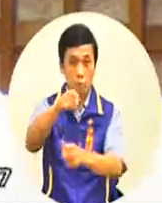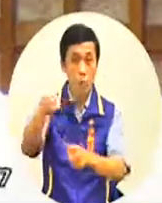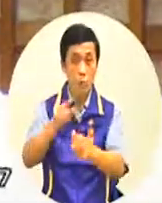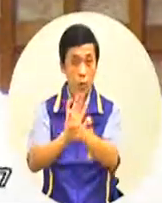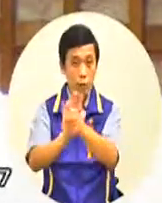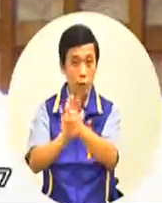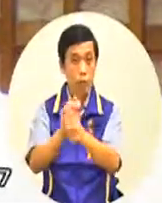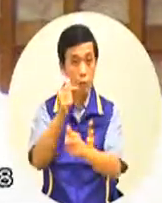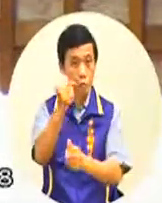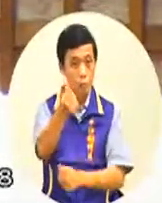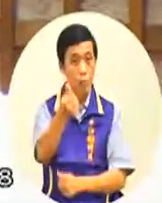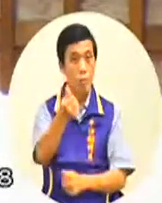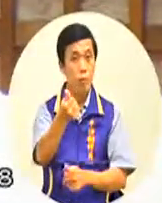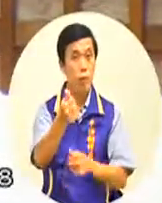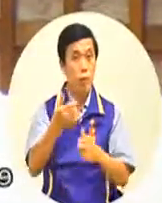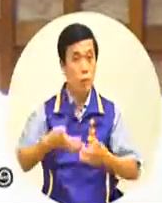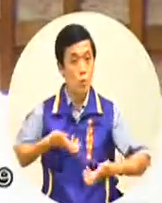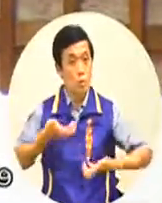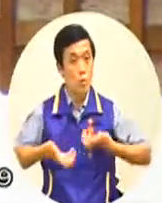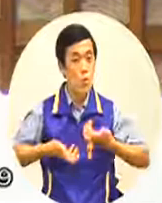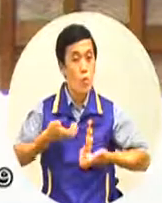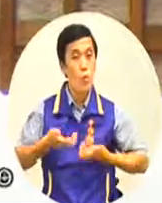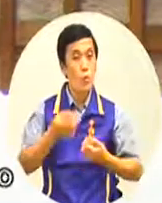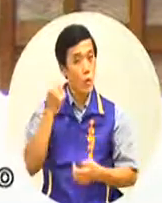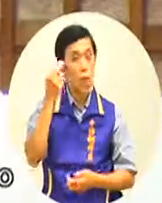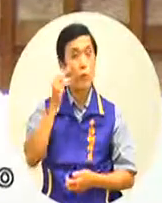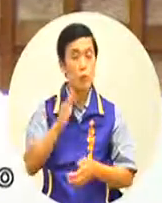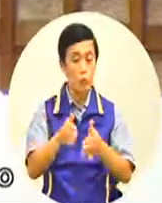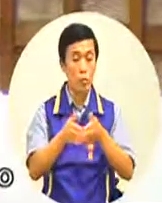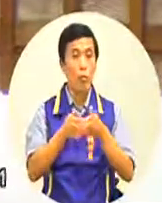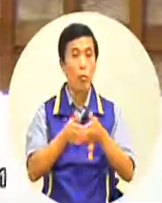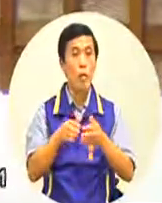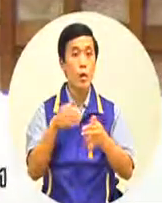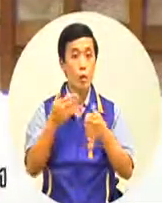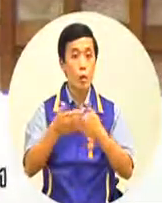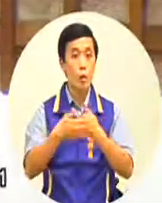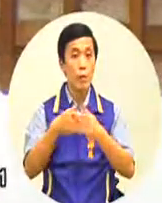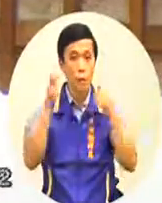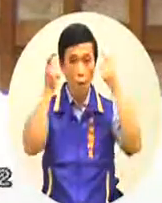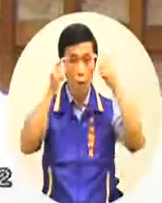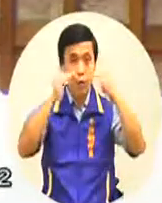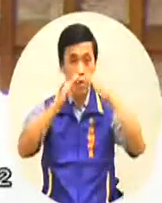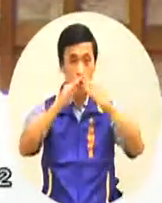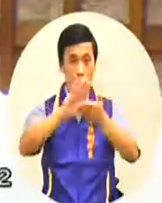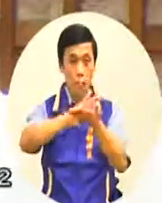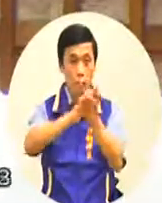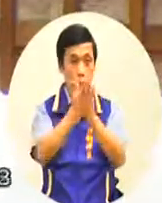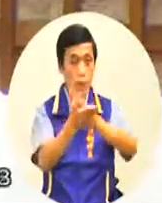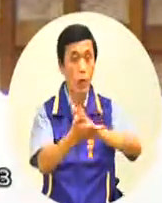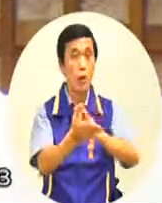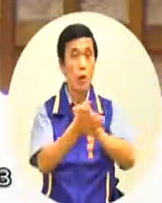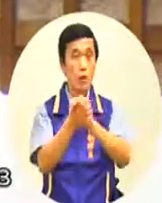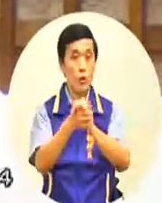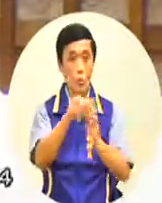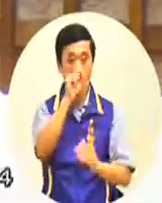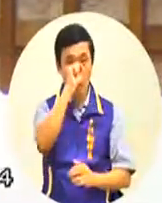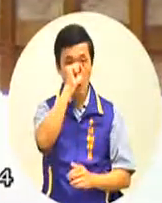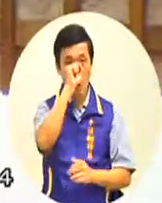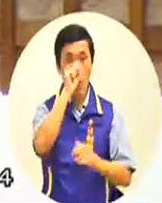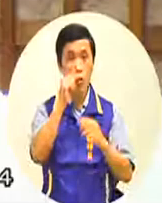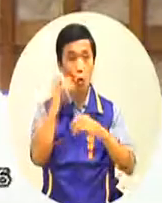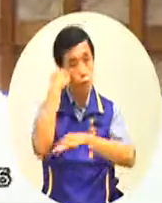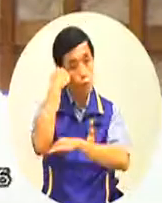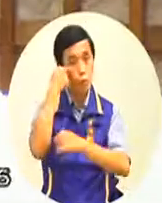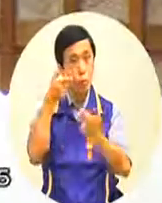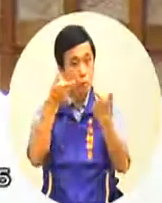务甲温暖啦吼，啊，让咱的高雄市成为友善宜居的城市。好